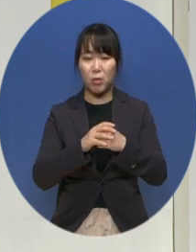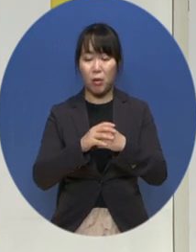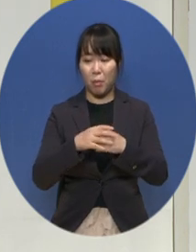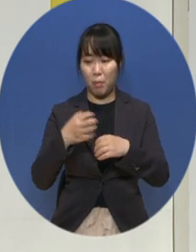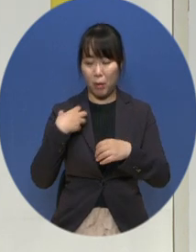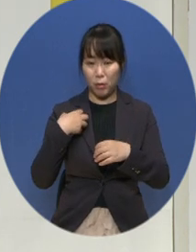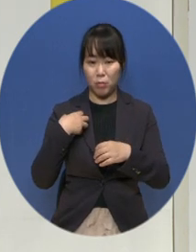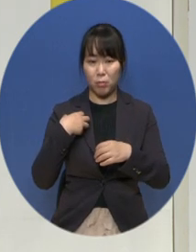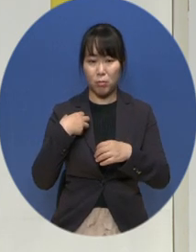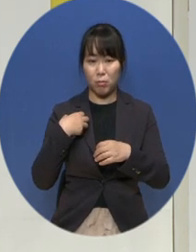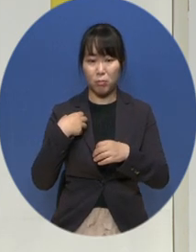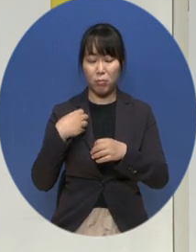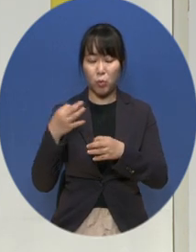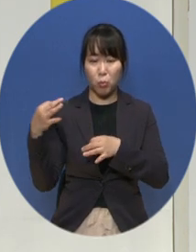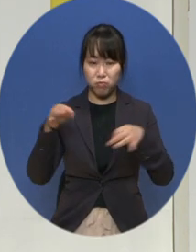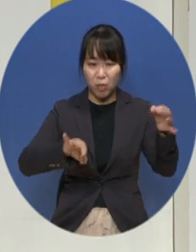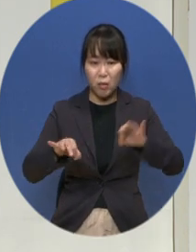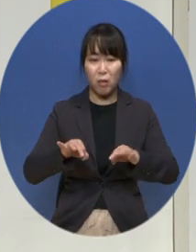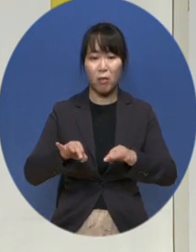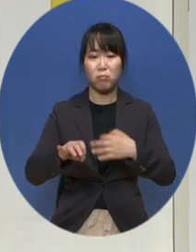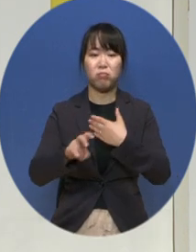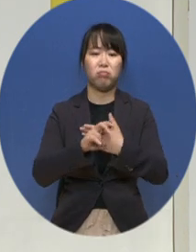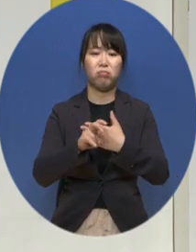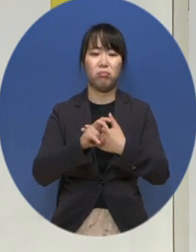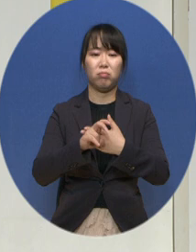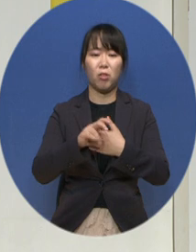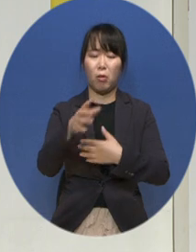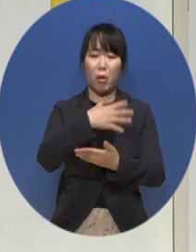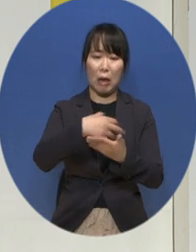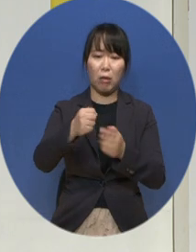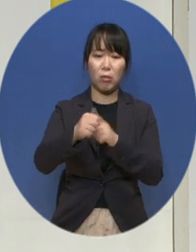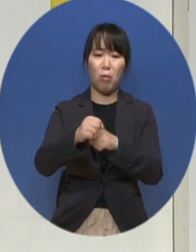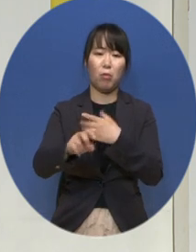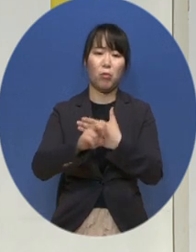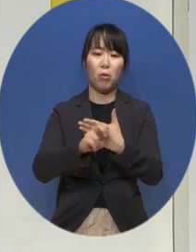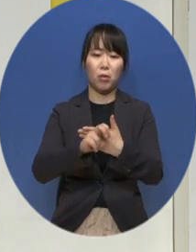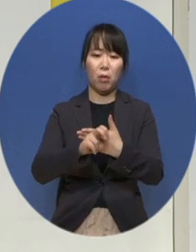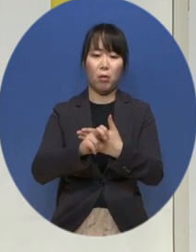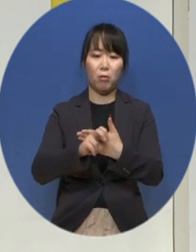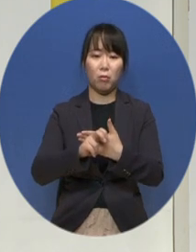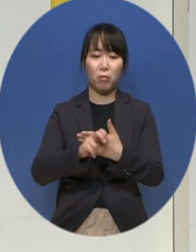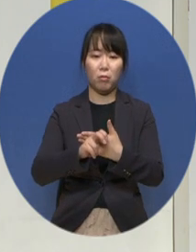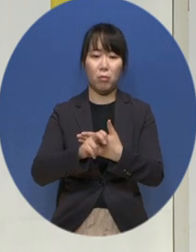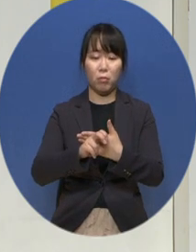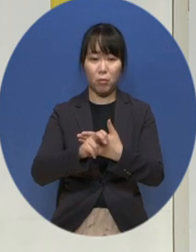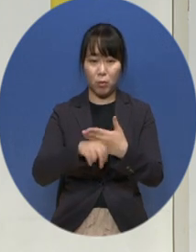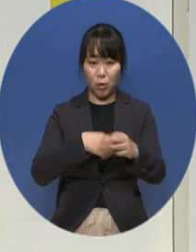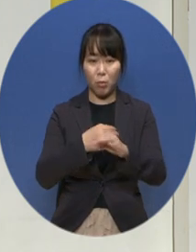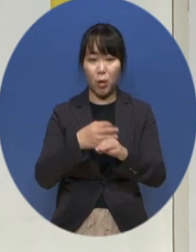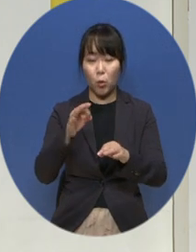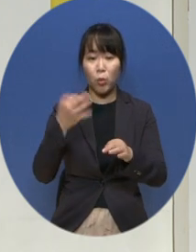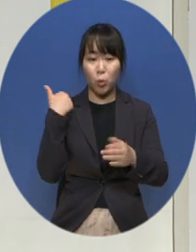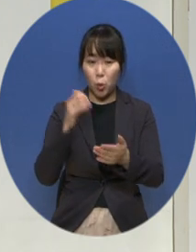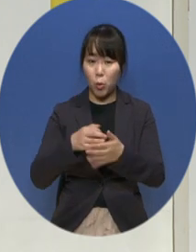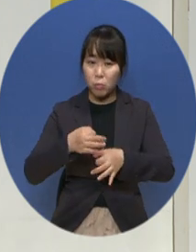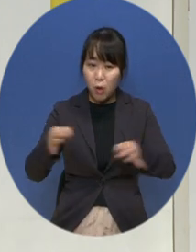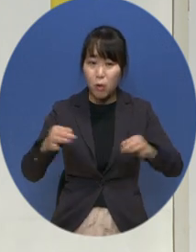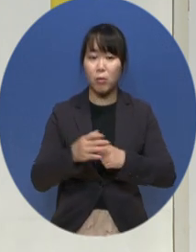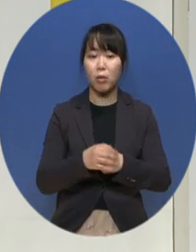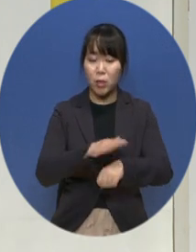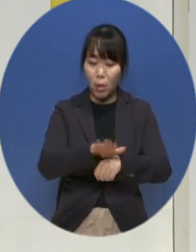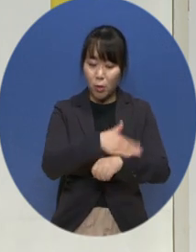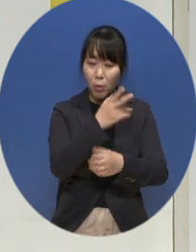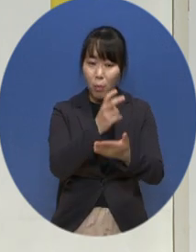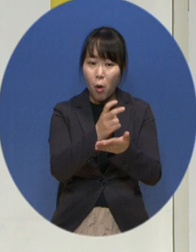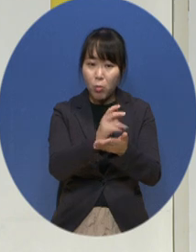위헌 결정을 받았어요 예 그 얻어가는 것은 위헌 이다 4 헌법재판소에서 위헌 1쪽 말았으면 돌려줘야 되잖아요 4 잘못된